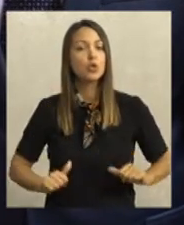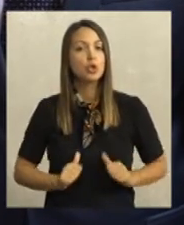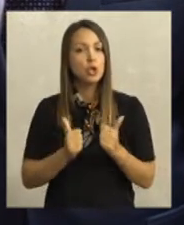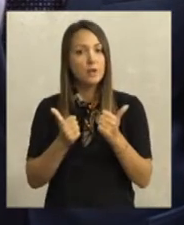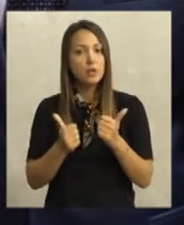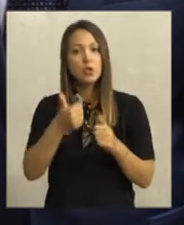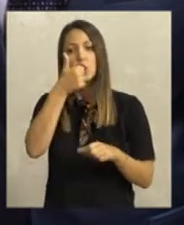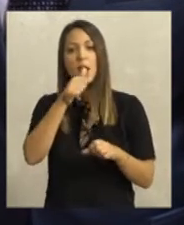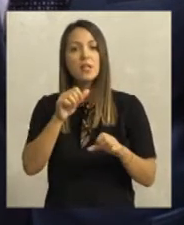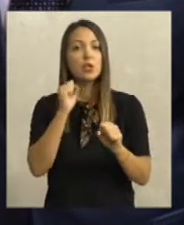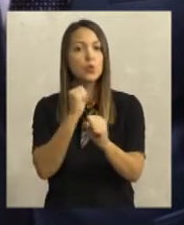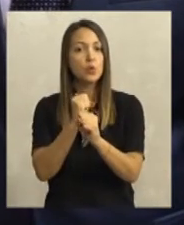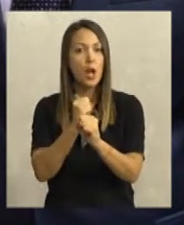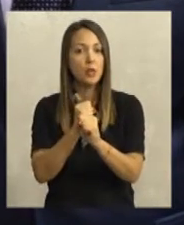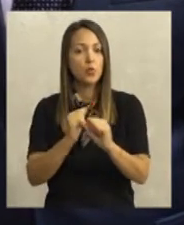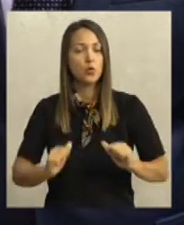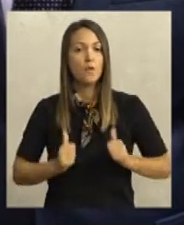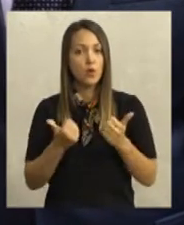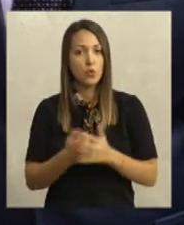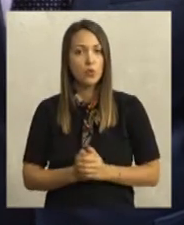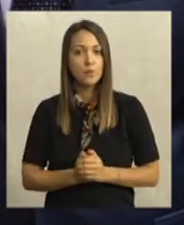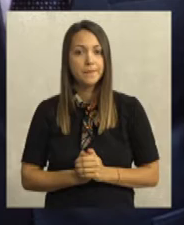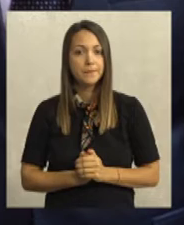on živeo i šta je sve u životu radio.